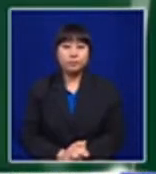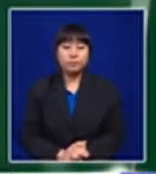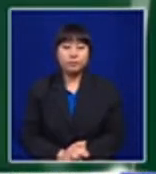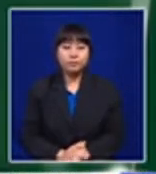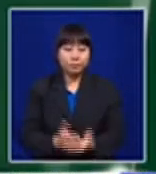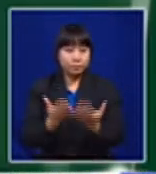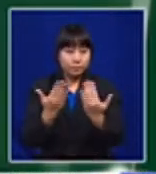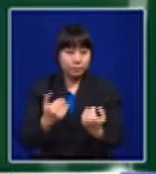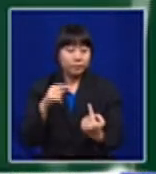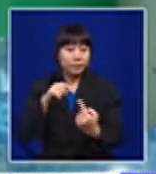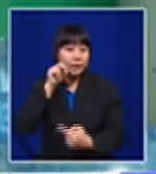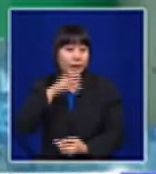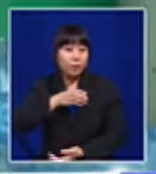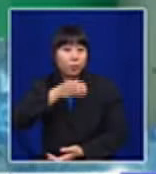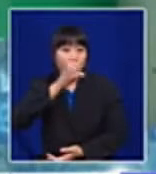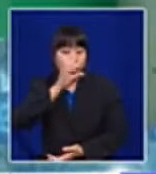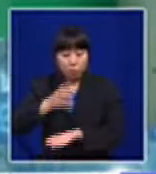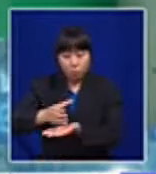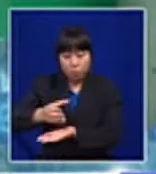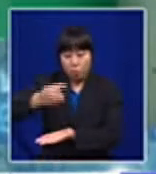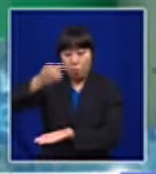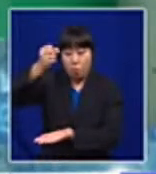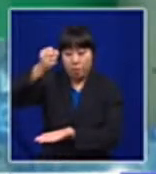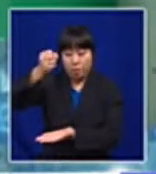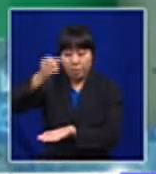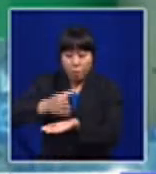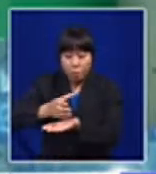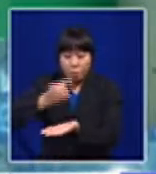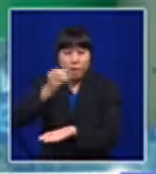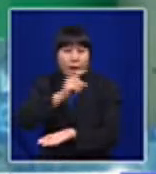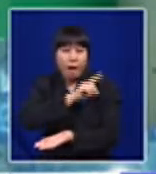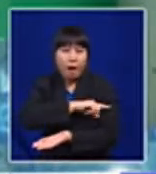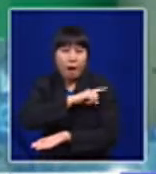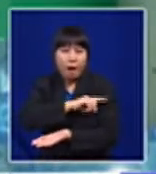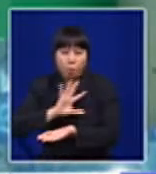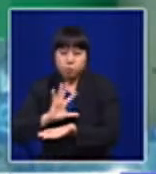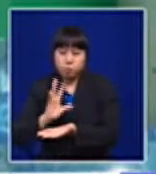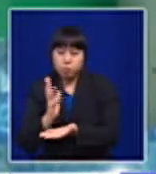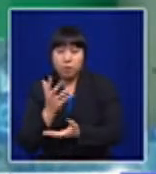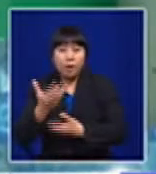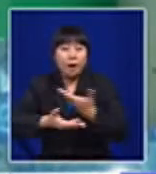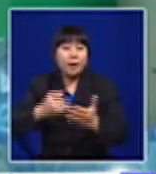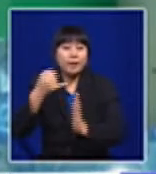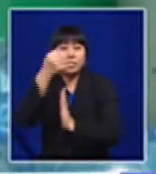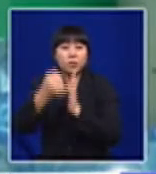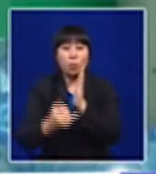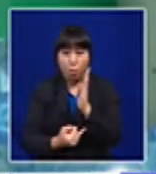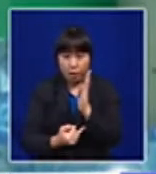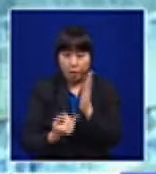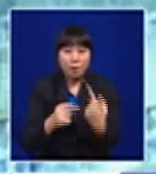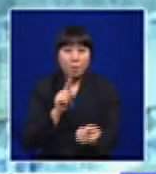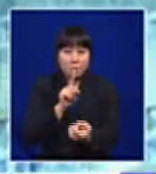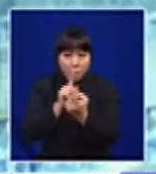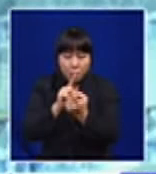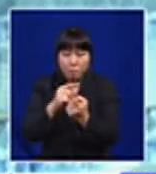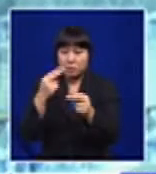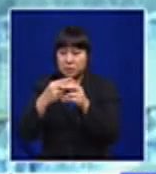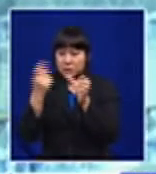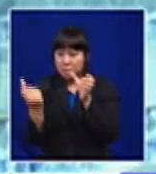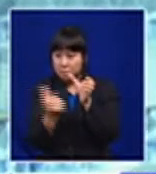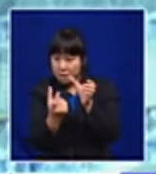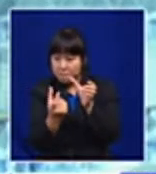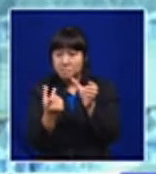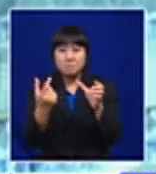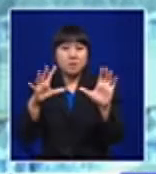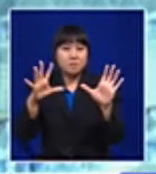ส่วนกรณีน้ำดื่มบรรจุขวดที่เป็นสีขาวขุ่นซึ่งจำหน่ายในพื้นที่ต่างจังหวัดแล้วก็พบว่าบางยี่ห้อไม่มีเครื่องหมายท